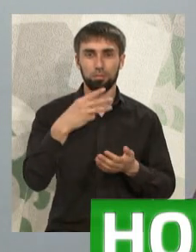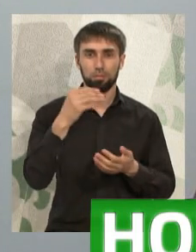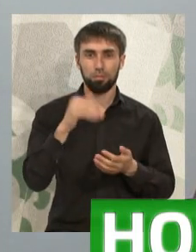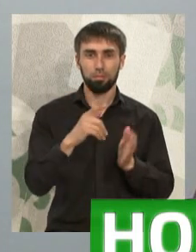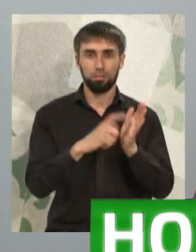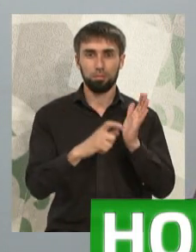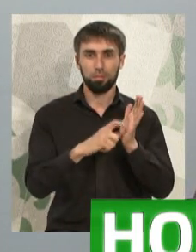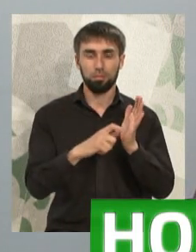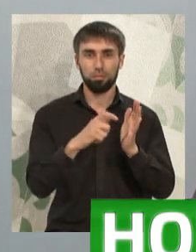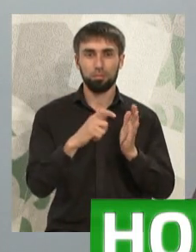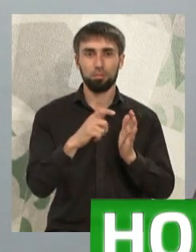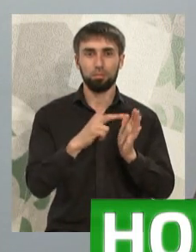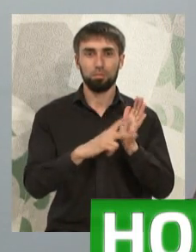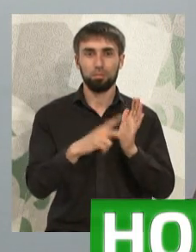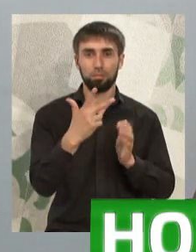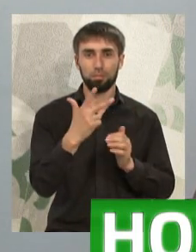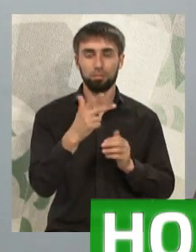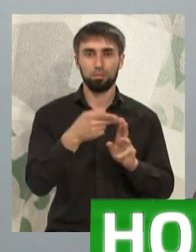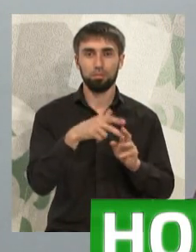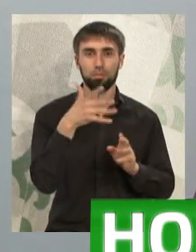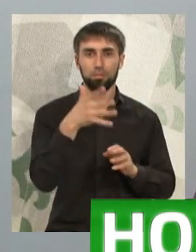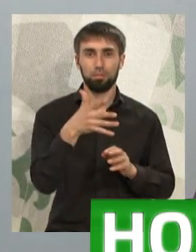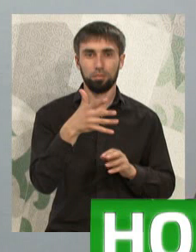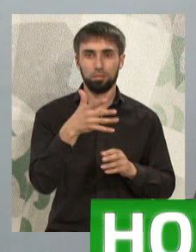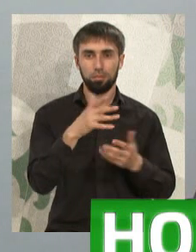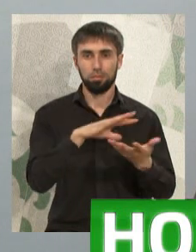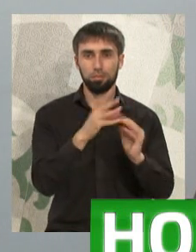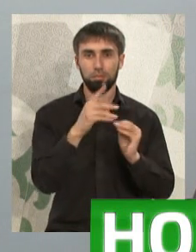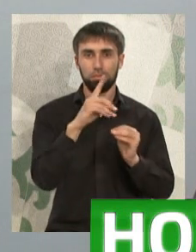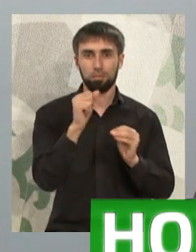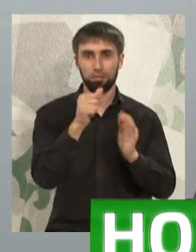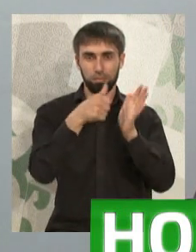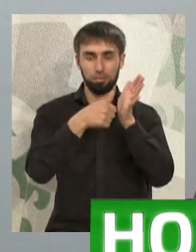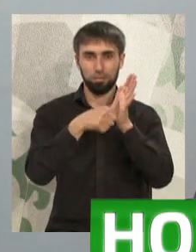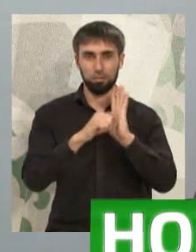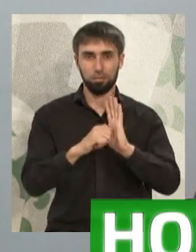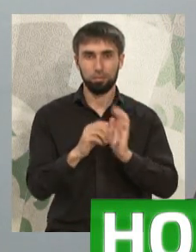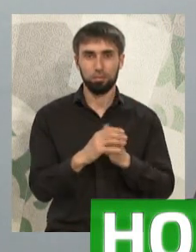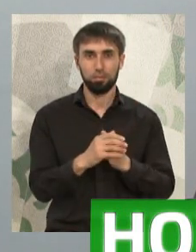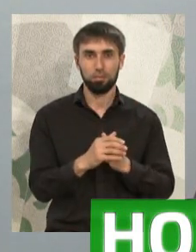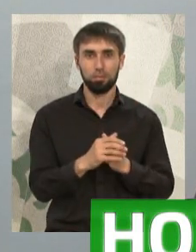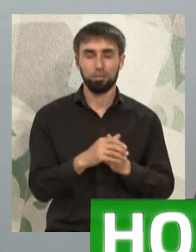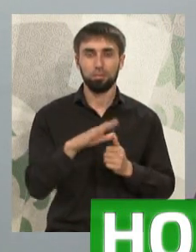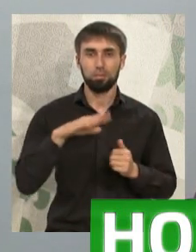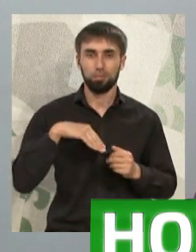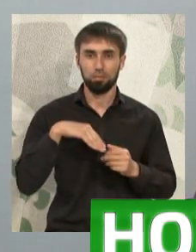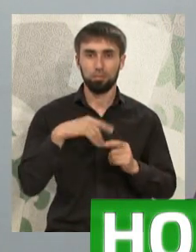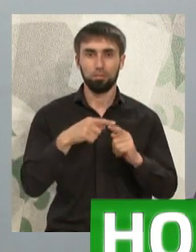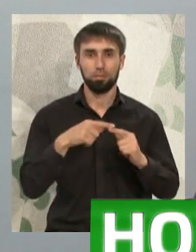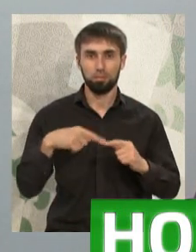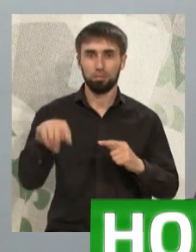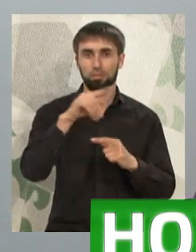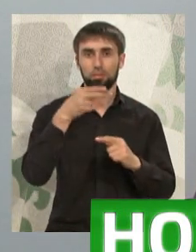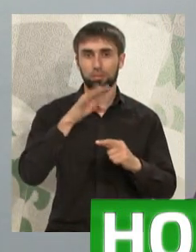30 783 рубля, то есть по 5 123 рубля за 6 месяцев. Далее с июля месяца до конца года выплата